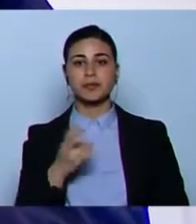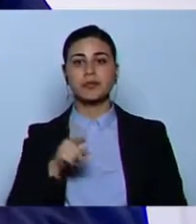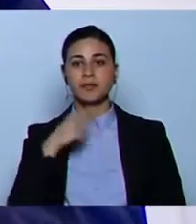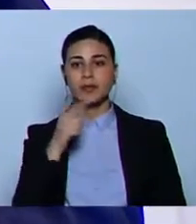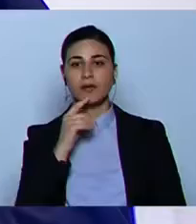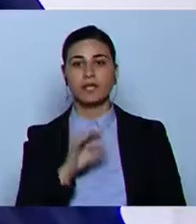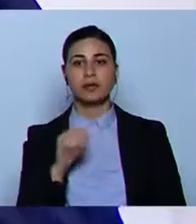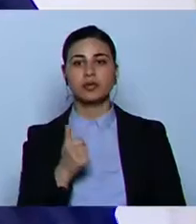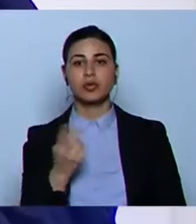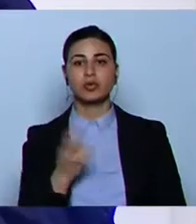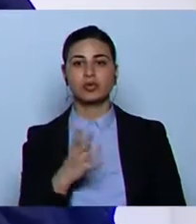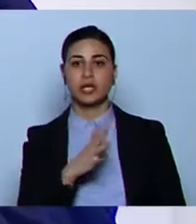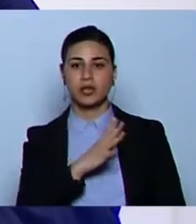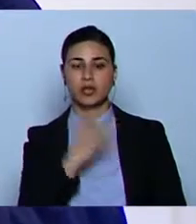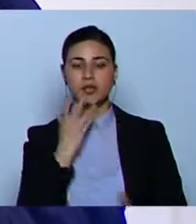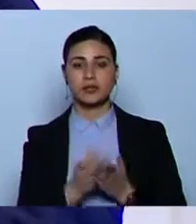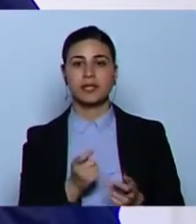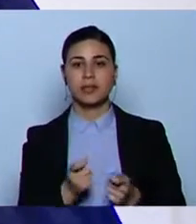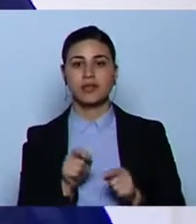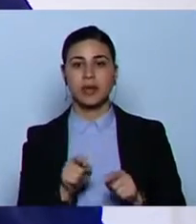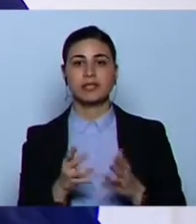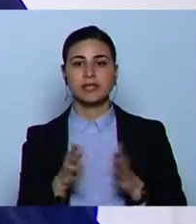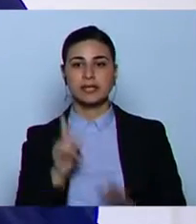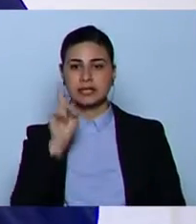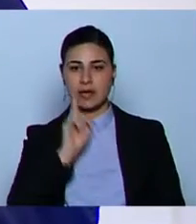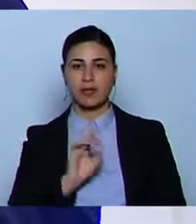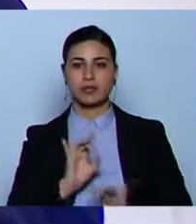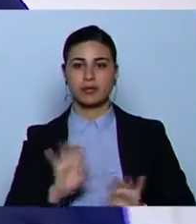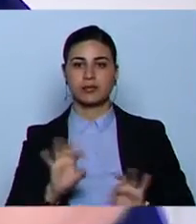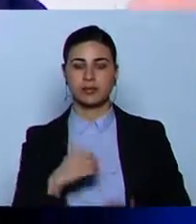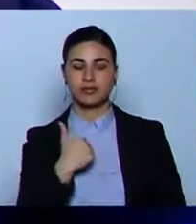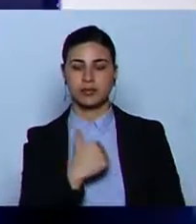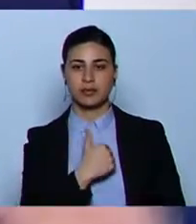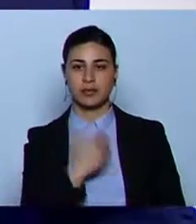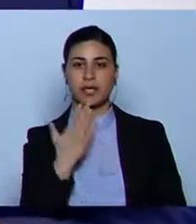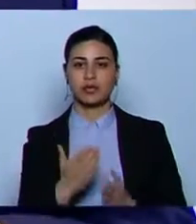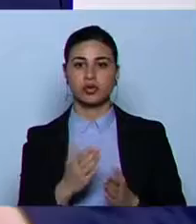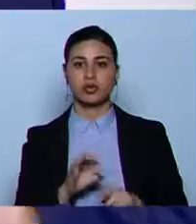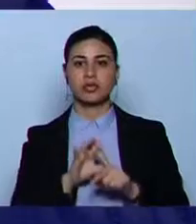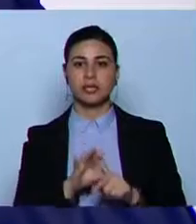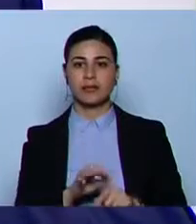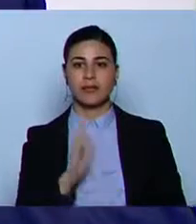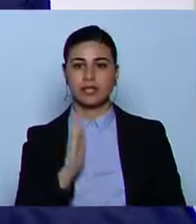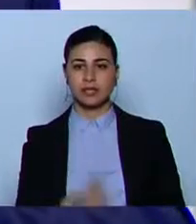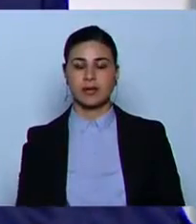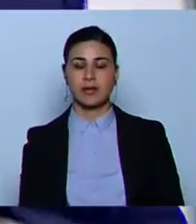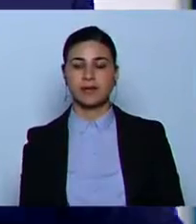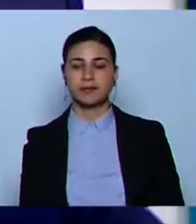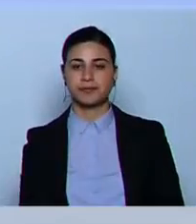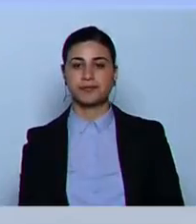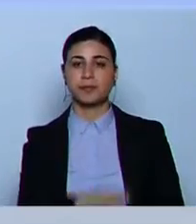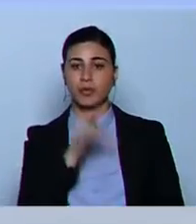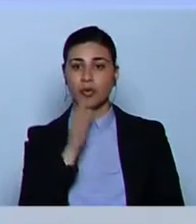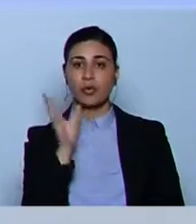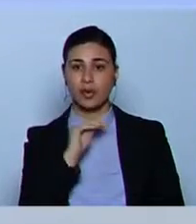ვისაუბროთ იმაზე თუ როგორ უნდა იყოს თვითმართველობა, ამაზეც დიდი სიამოვნებით გამოვყვები დისკუსიაში, თუ წამყვანი მოგცემს ამის საშუალებას. კი ბატონო, თუ დრო